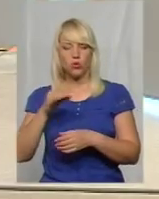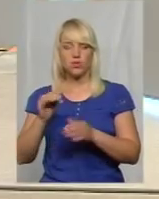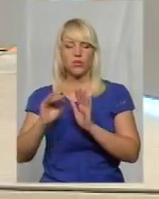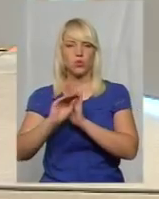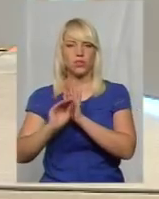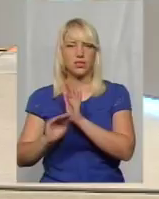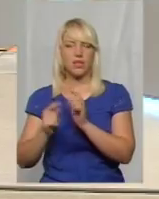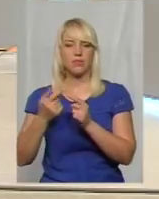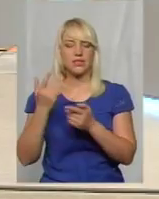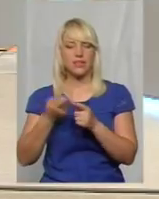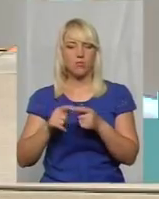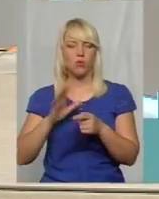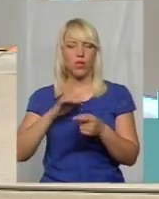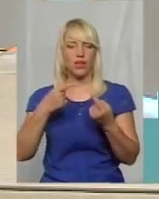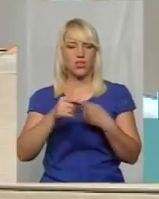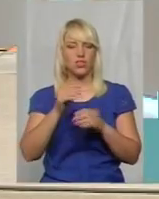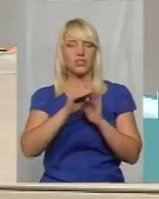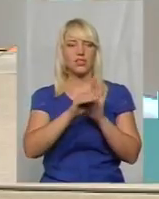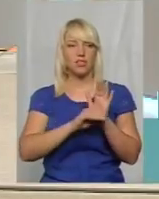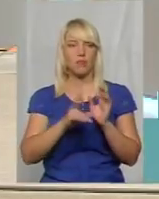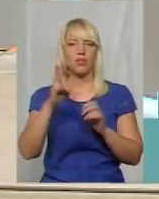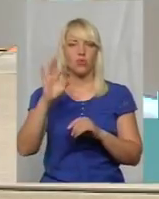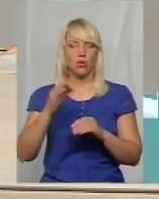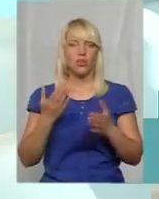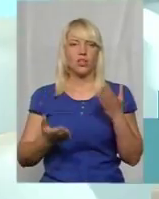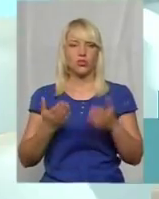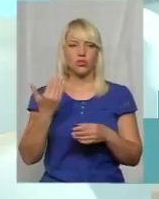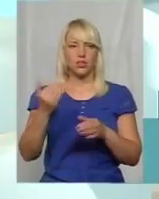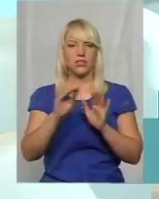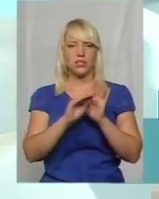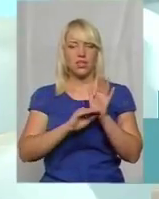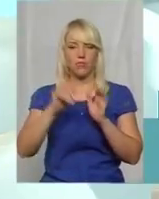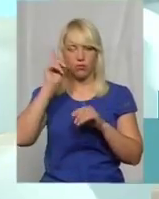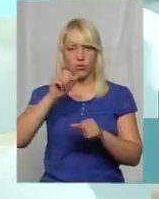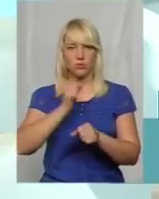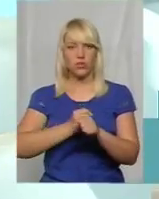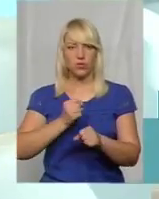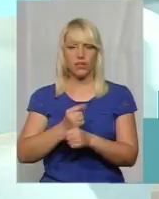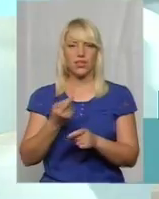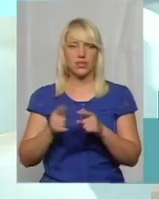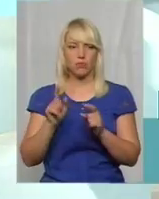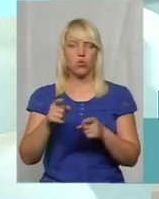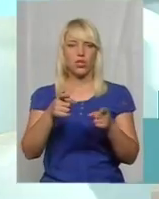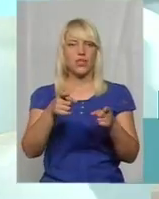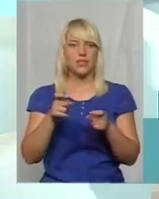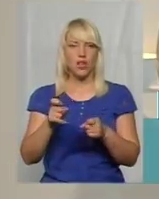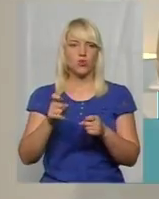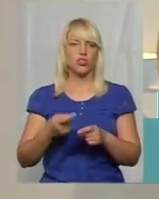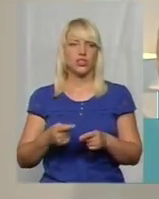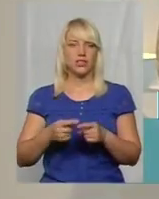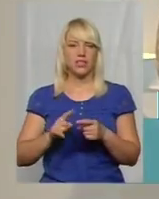але не менш з тим, в принципі, коли ти системно вмієш працювати, то ти це можеш залучити і на інших,